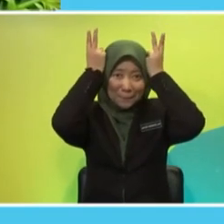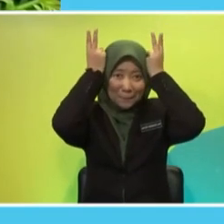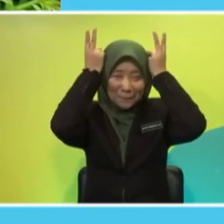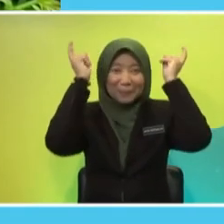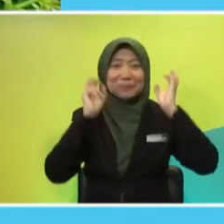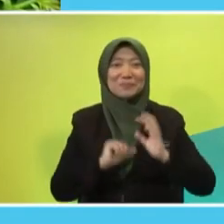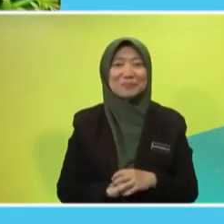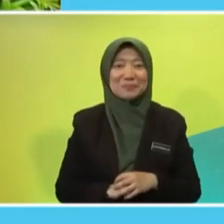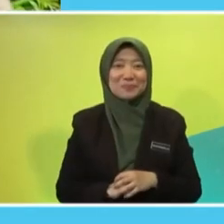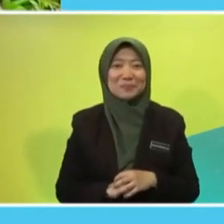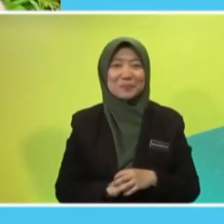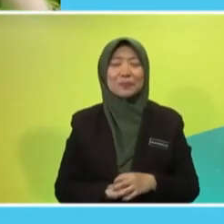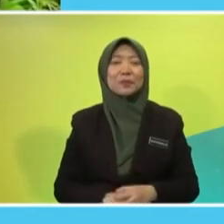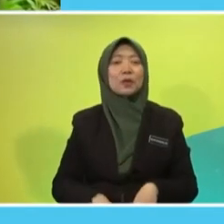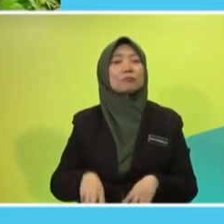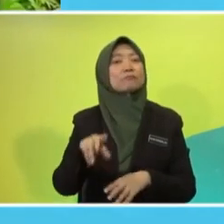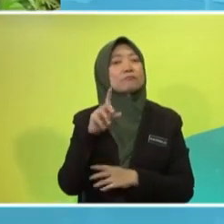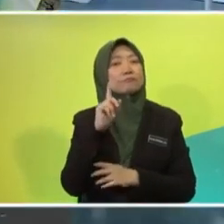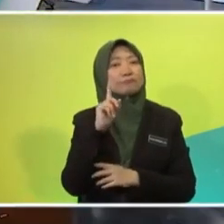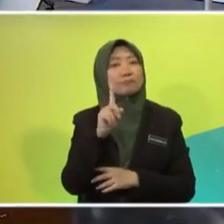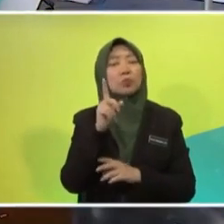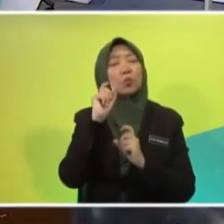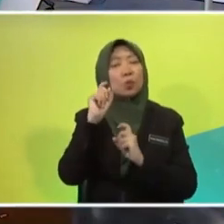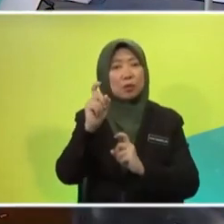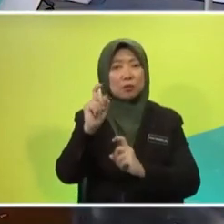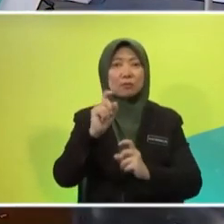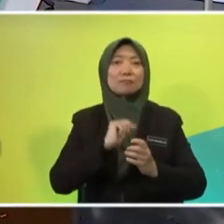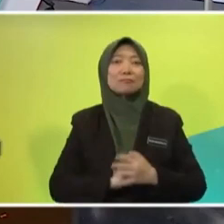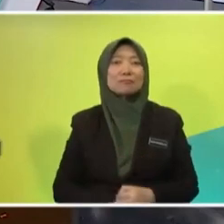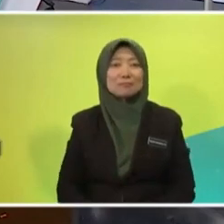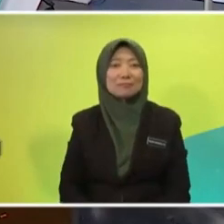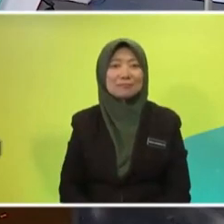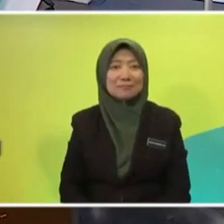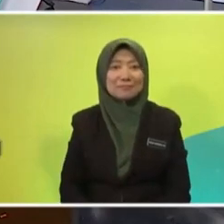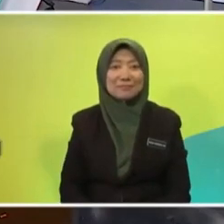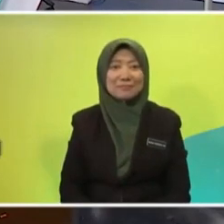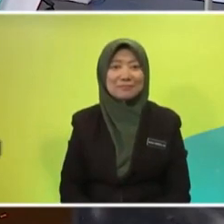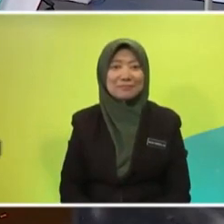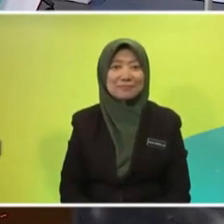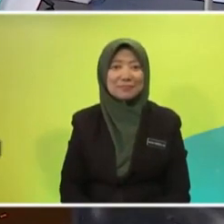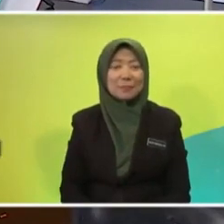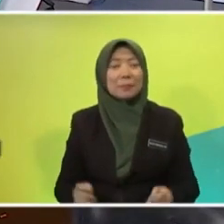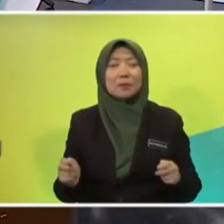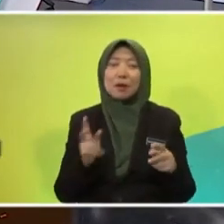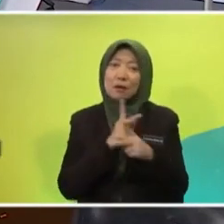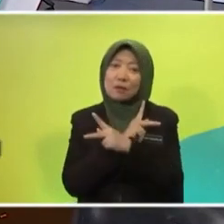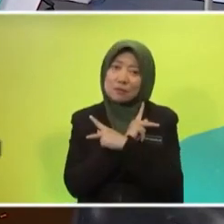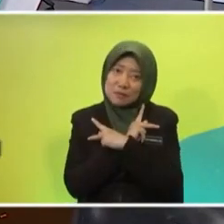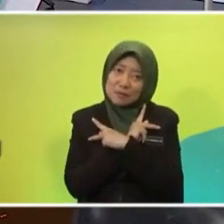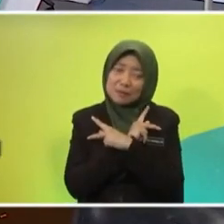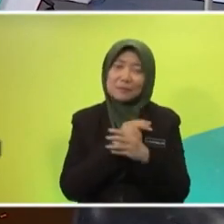Rina, cikgu bagi satu token untuk Kak Rina. Okey, sekarang kasih, ni. Cikgu. Okey, ni token Kak